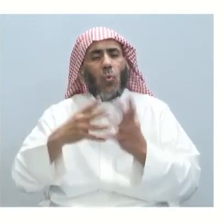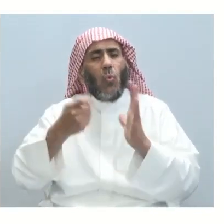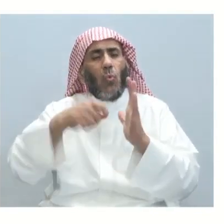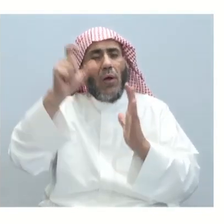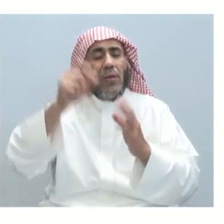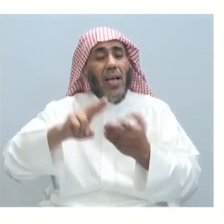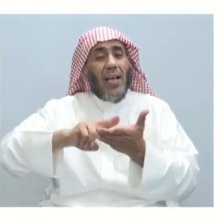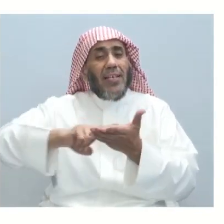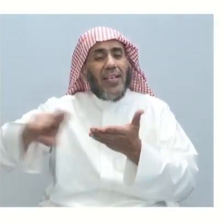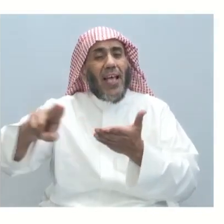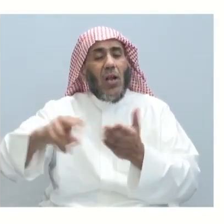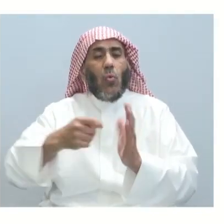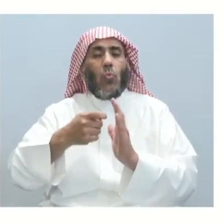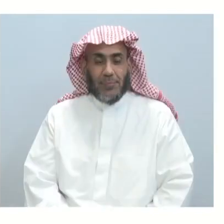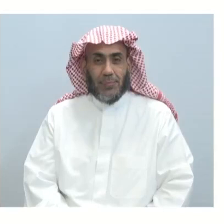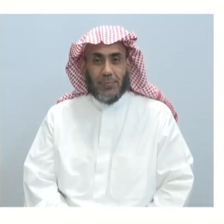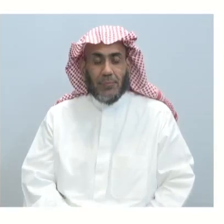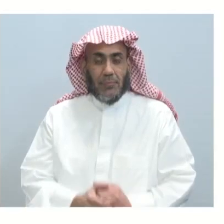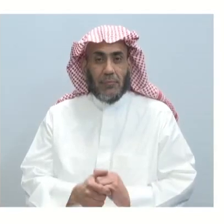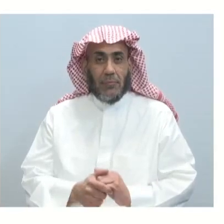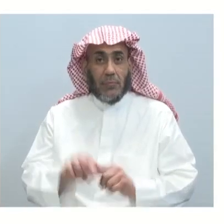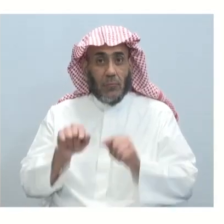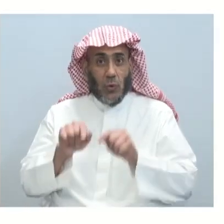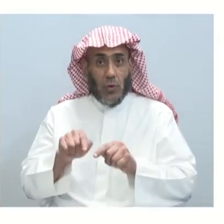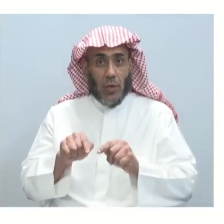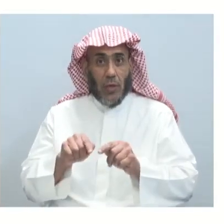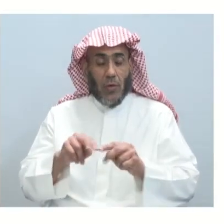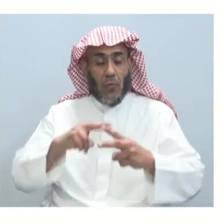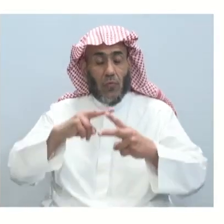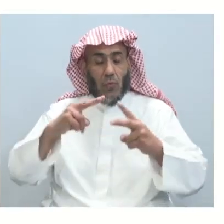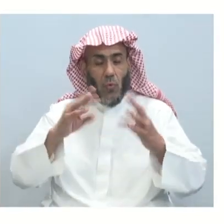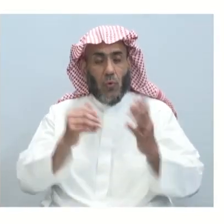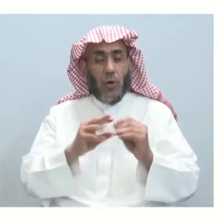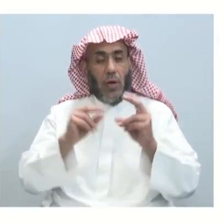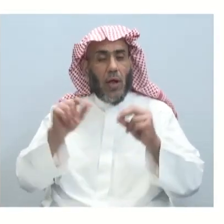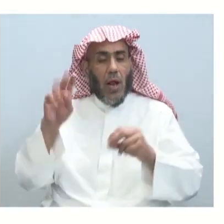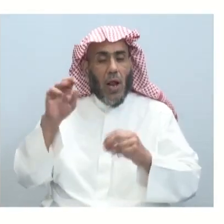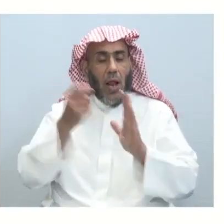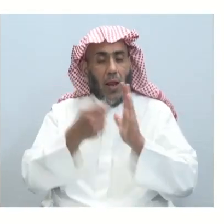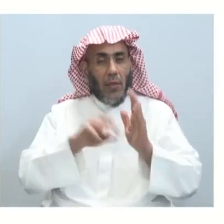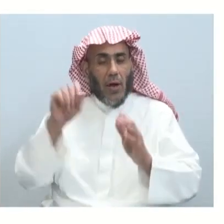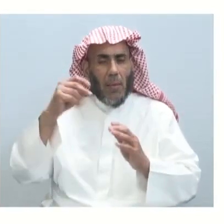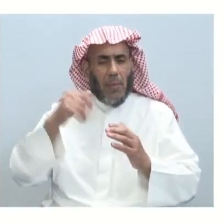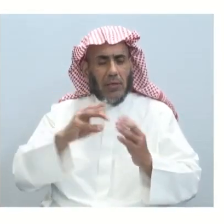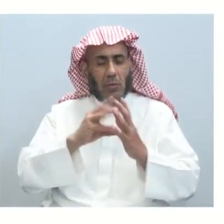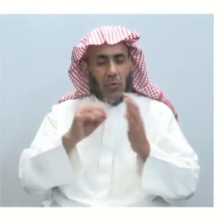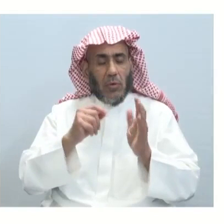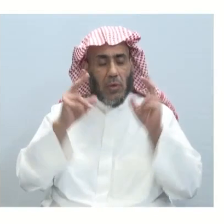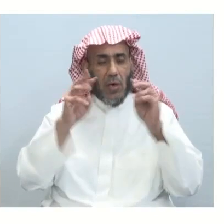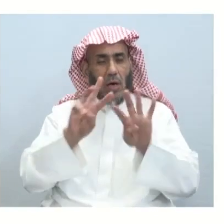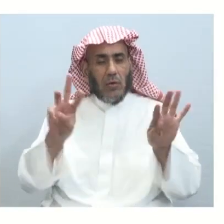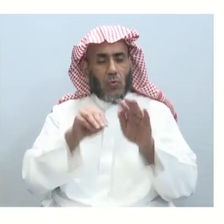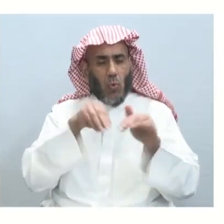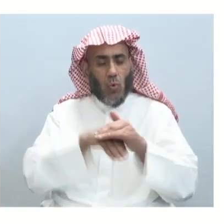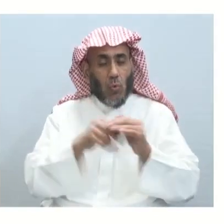خاصه في الرسائل والتوقيعات هنا فلون النثر العباسي ونماذج منها هذا رقم ثلاثه طبعا هذا هو رابط الدرس الرقميه بامكانك